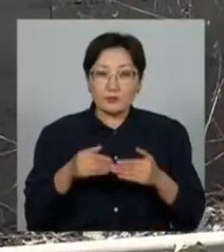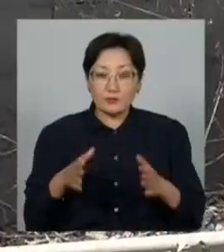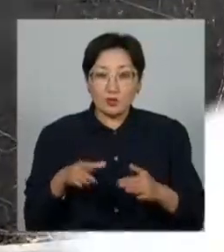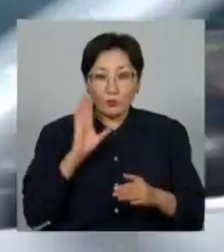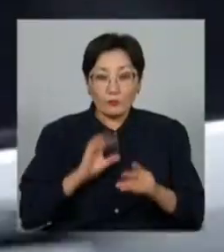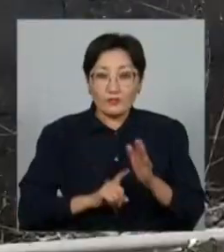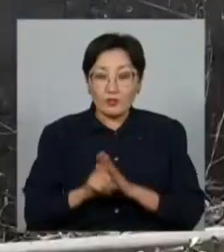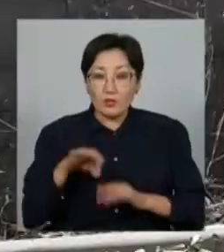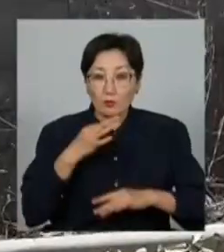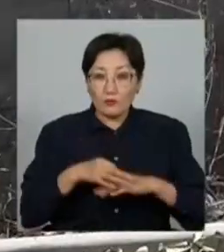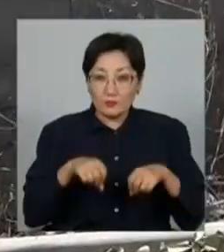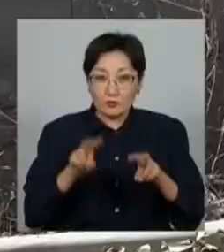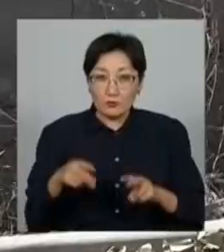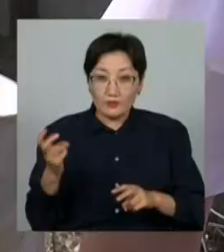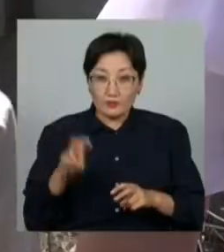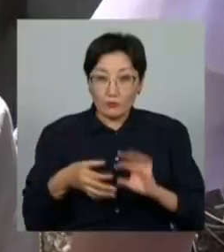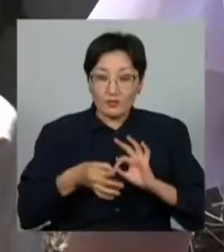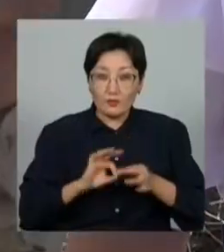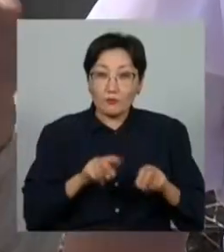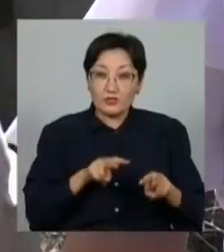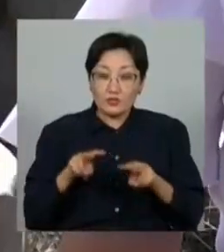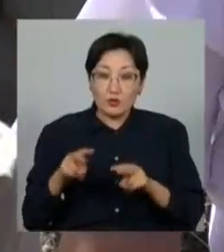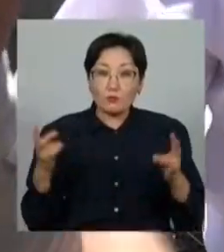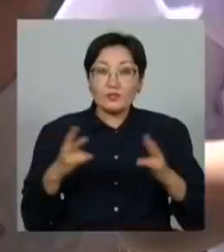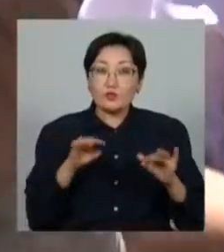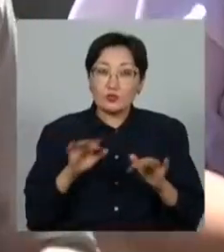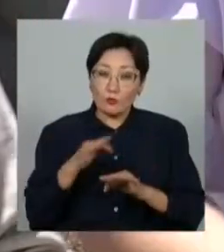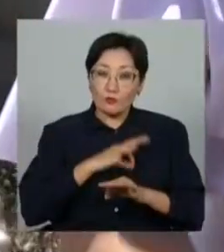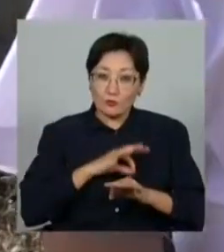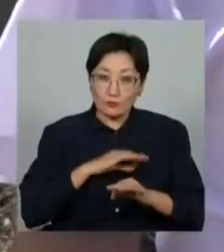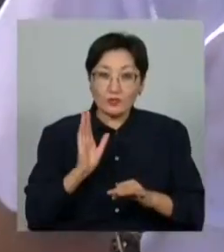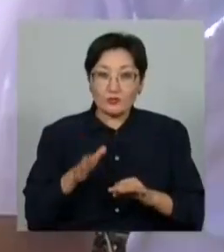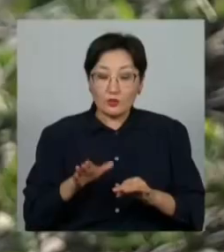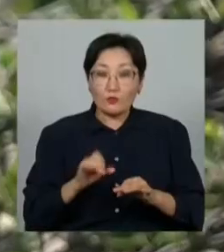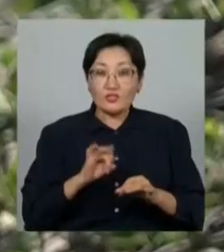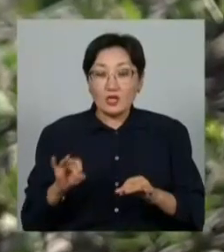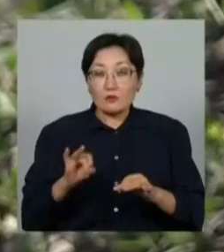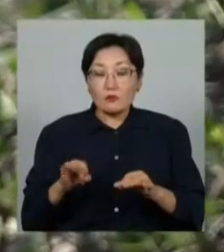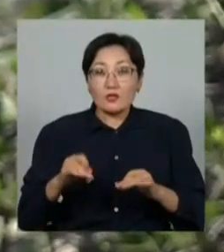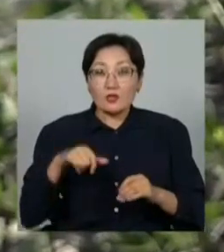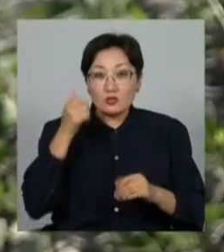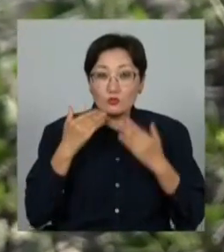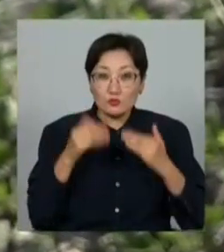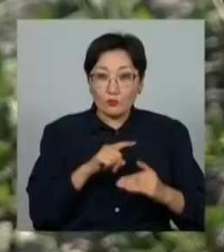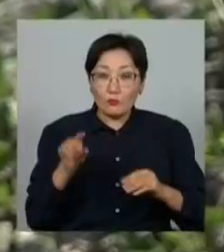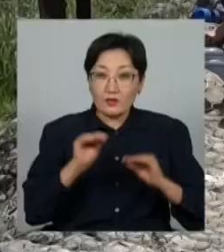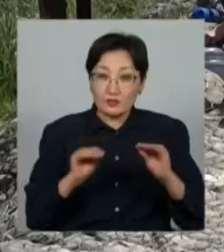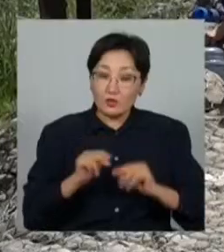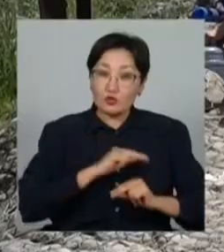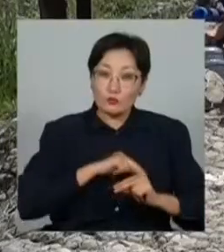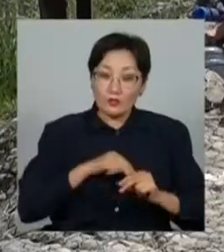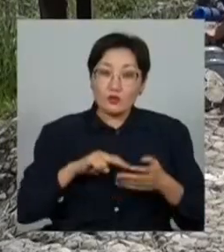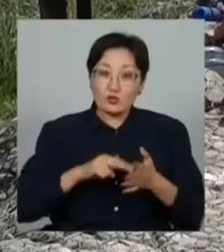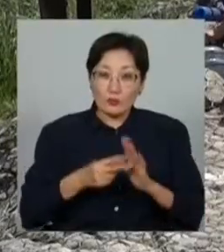Судың басына жауапты мамандар да келіп, мән жайды бақылап, тиісті шаралар қолға алынатынын, сондай-ақ жыл соңына дейін абаттандыру